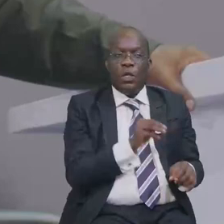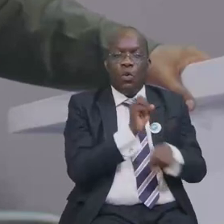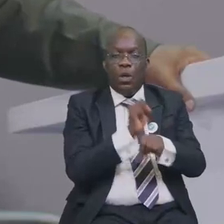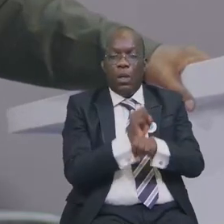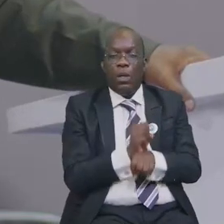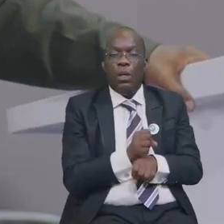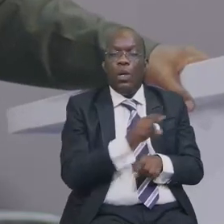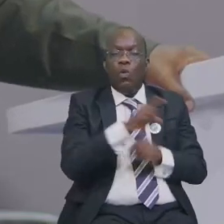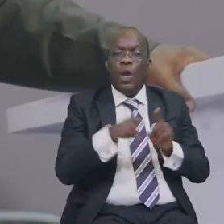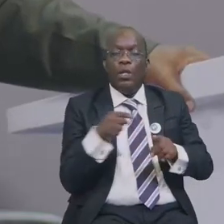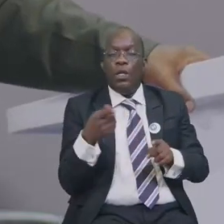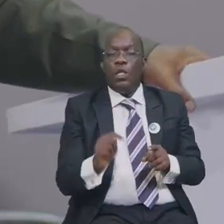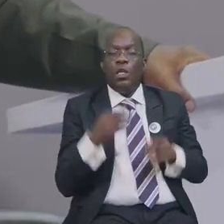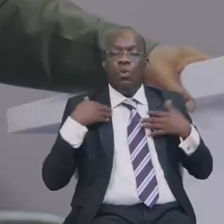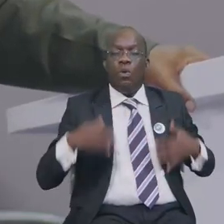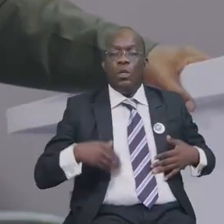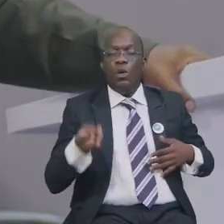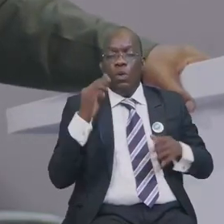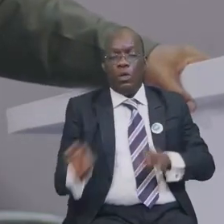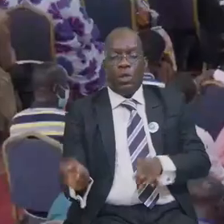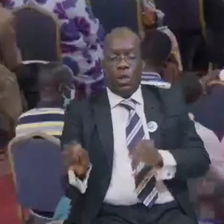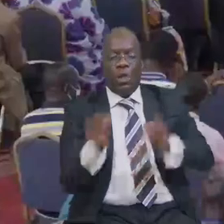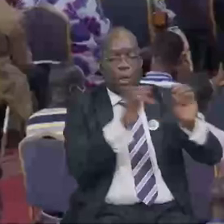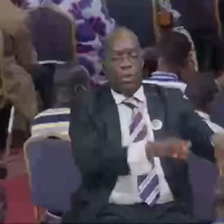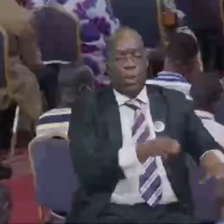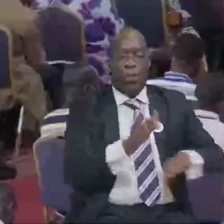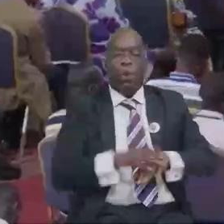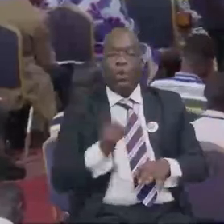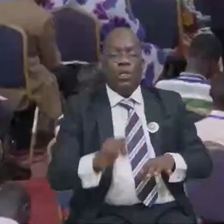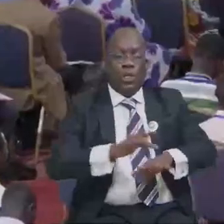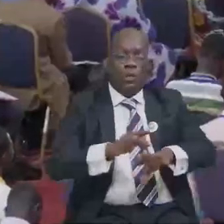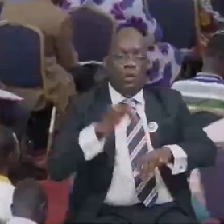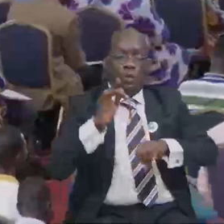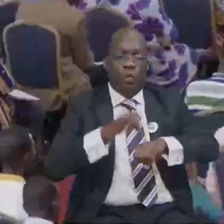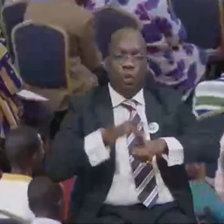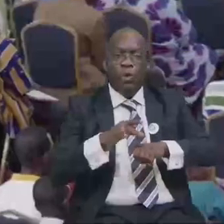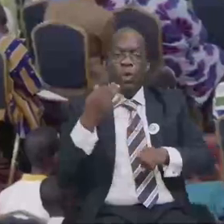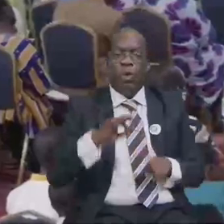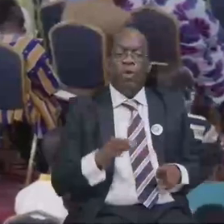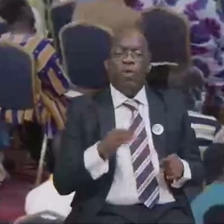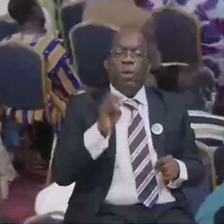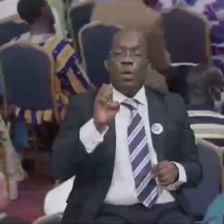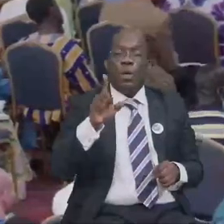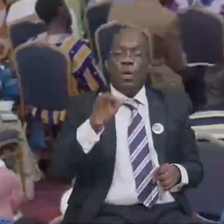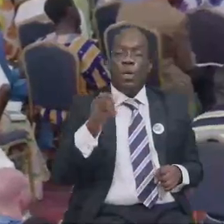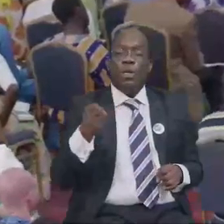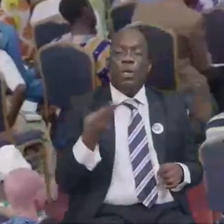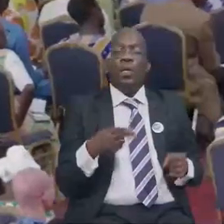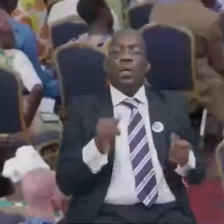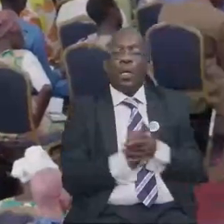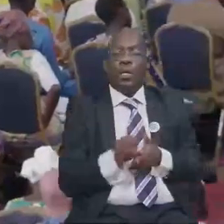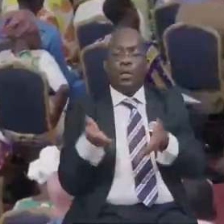sur le corps, les os d'Élisée, ce mort est ressuscité.